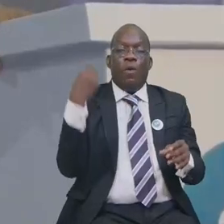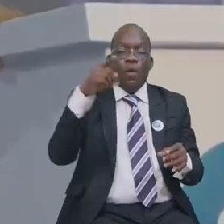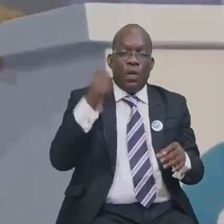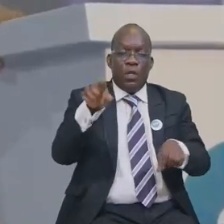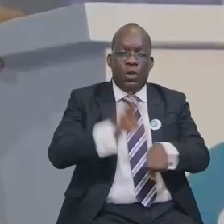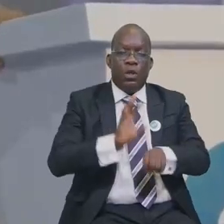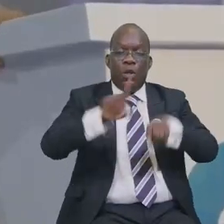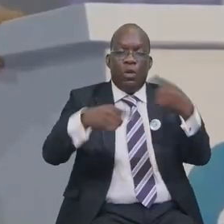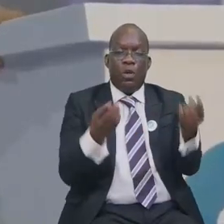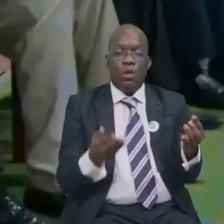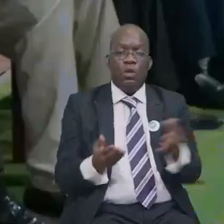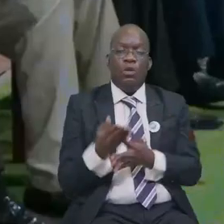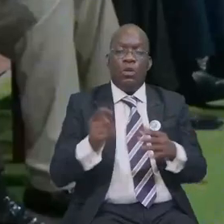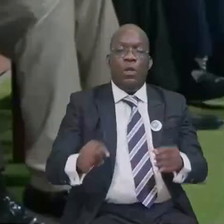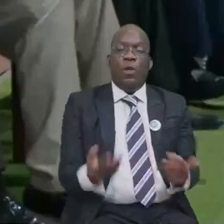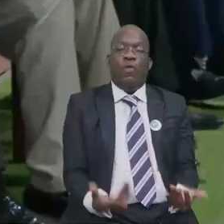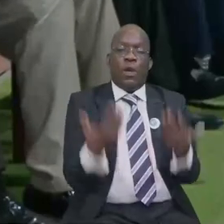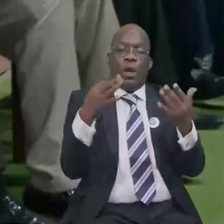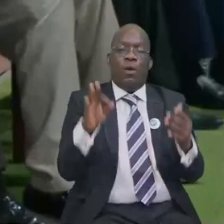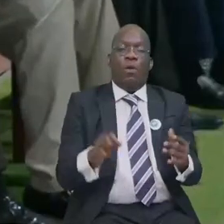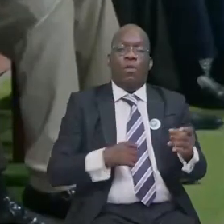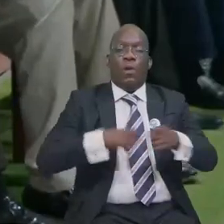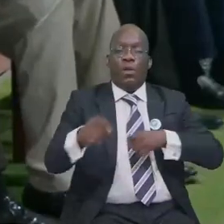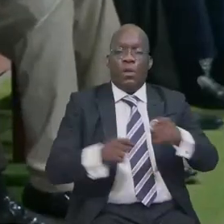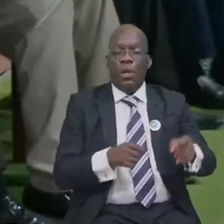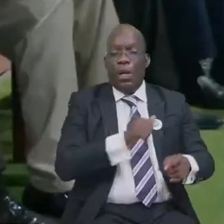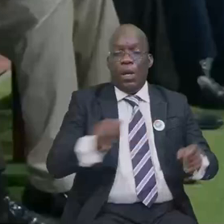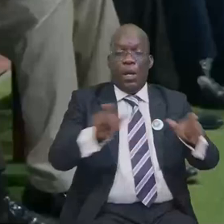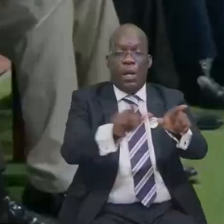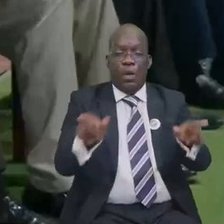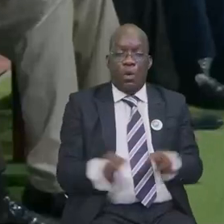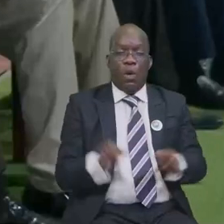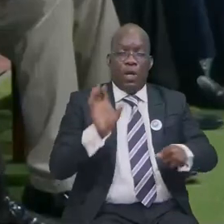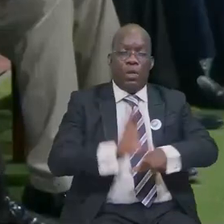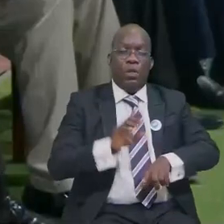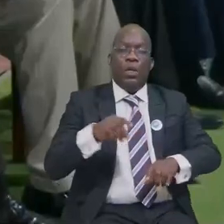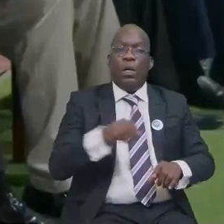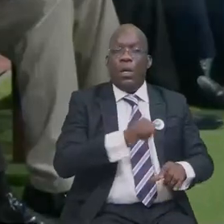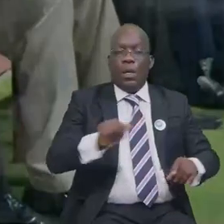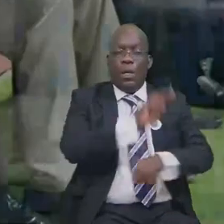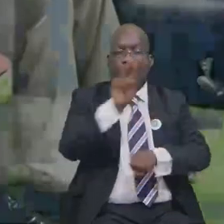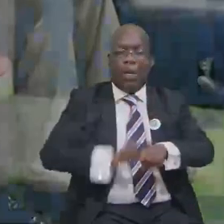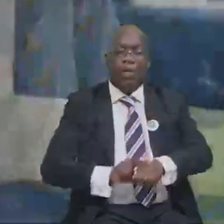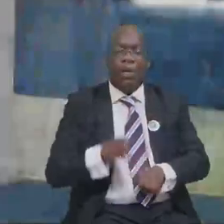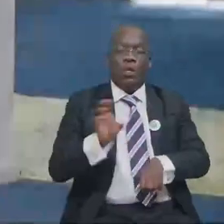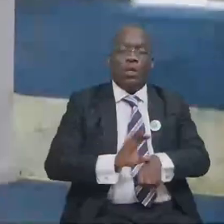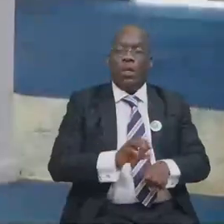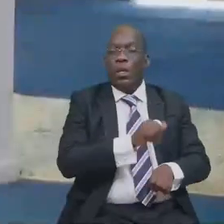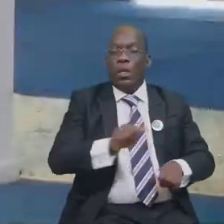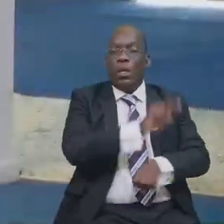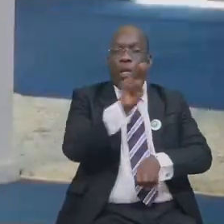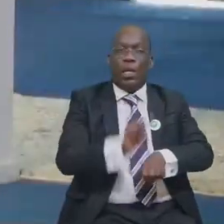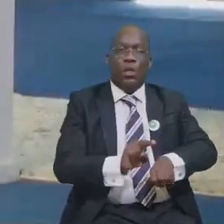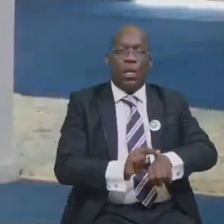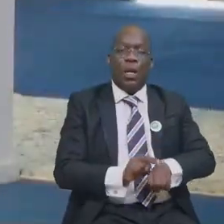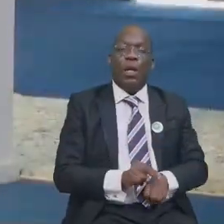le feu de la persécution. Une Église locale, une Église nationale, une dénomination nationale, comme nous